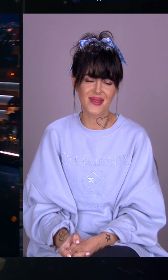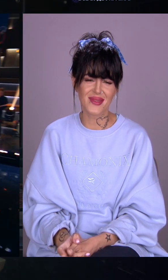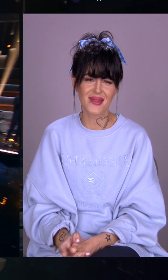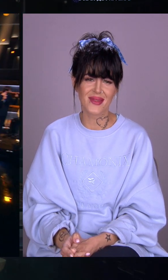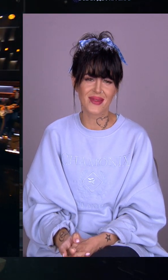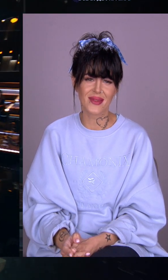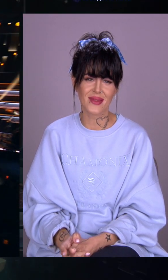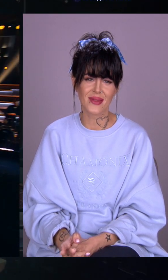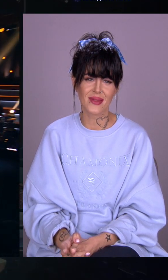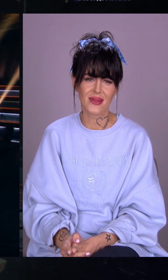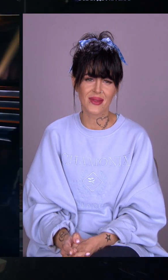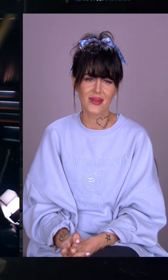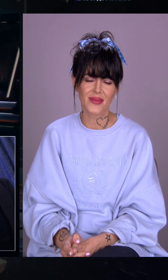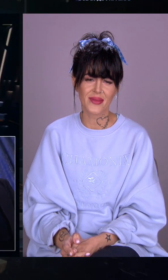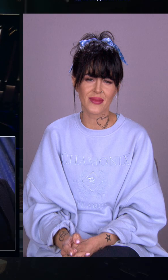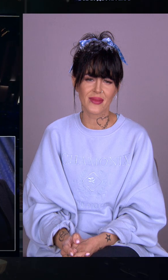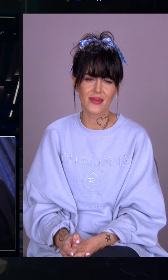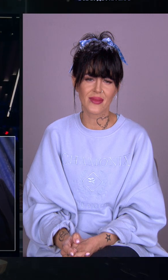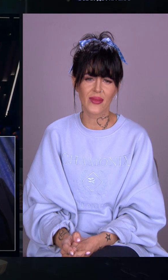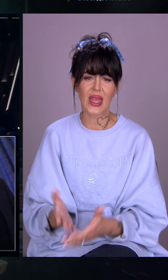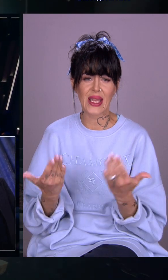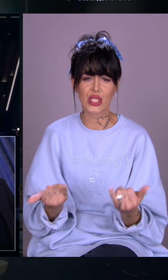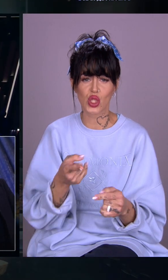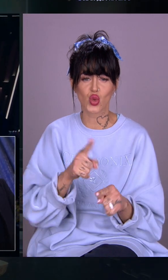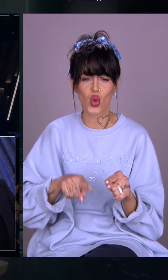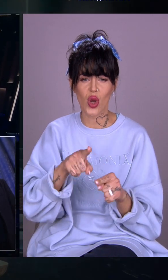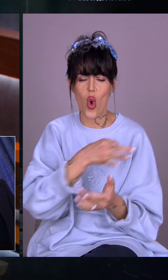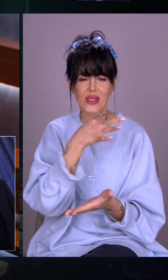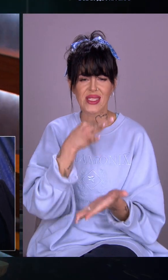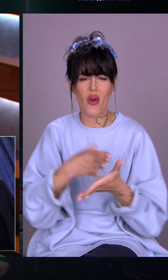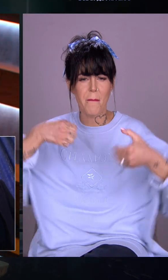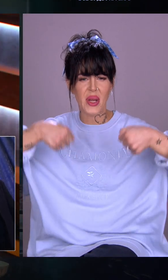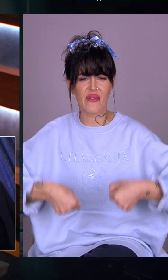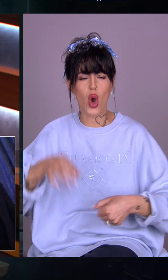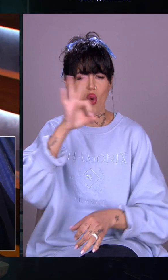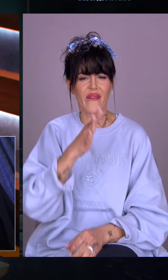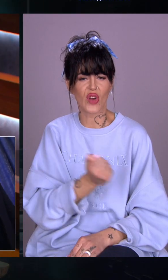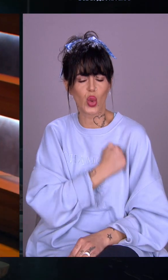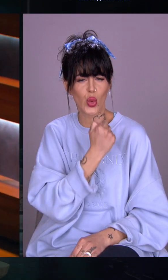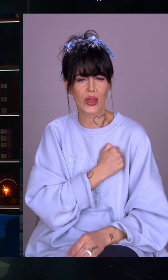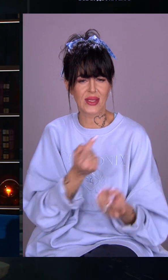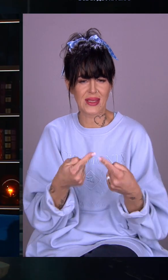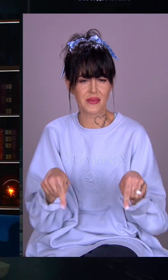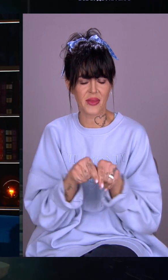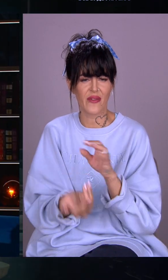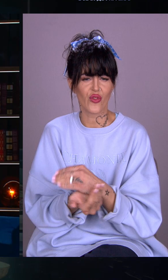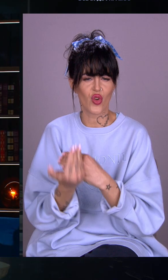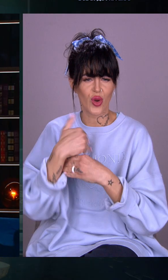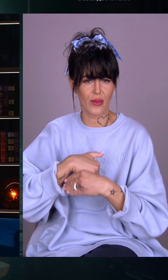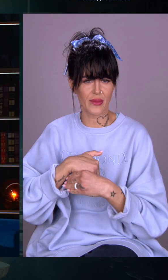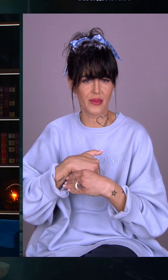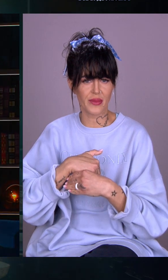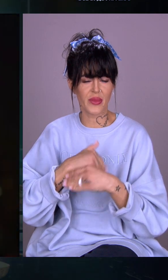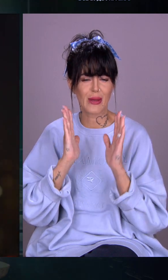Після музичної паузи в нашій програмі засновники правозахисного центру для військових «Принцип» Масі Найєм і Любов Галан.